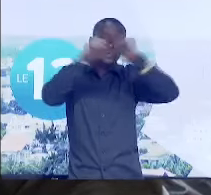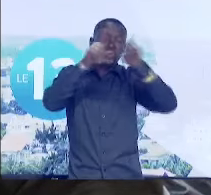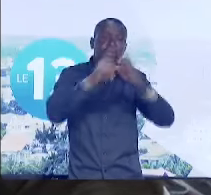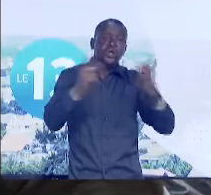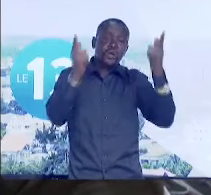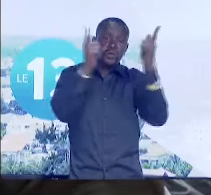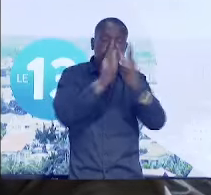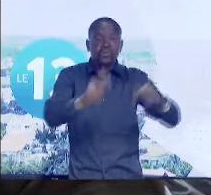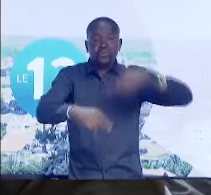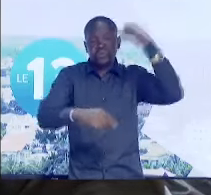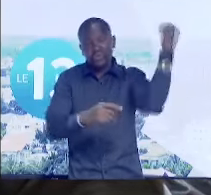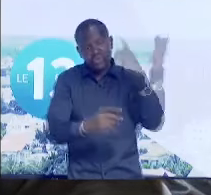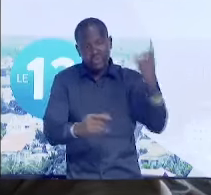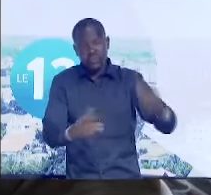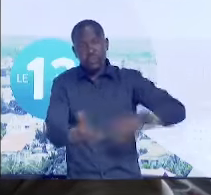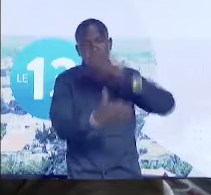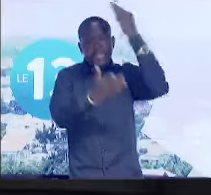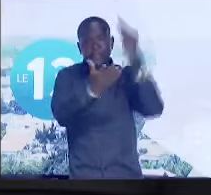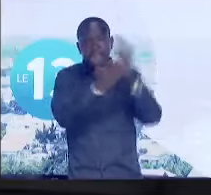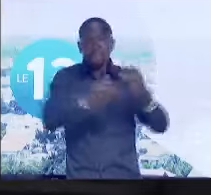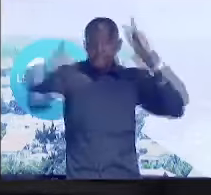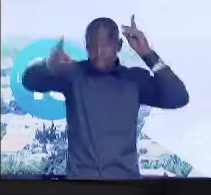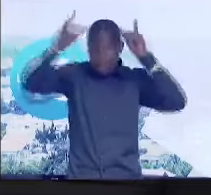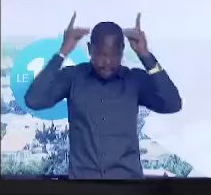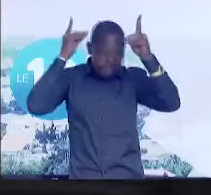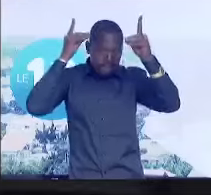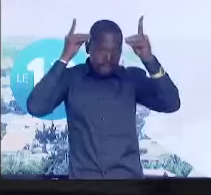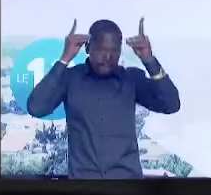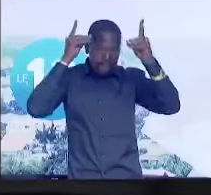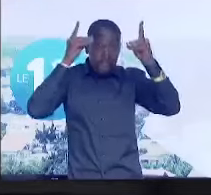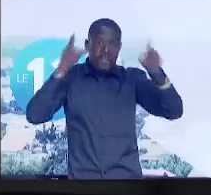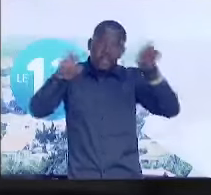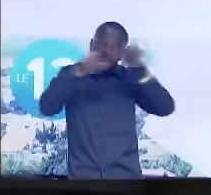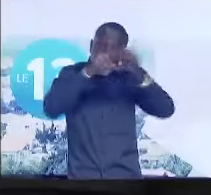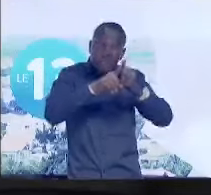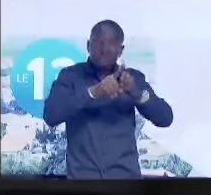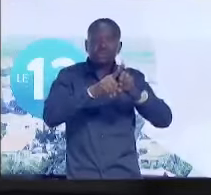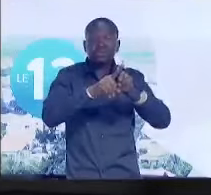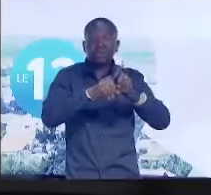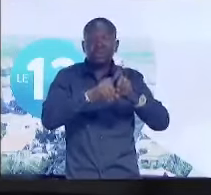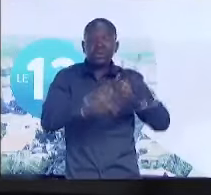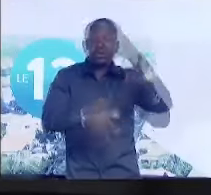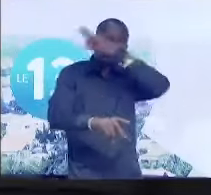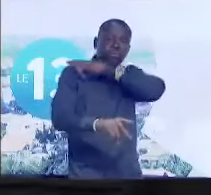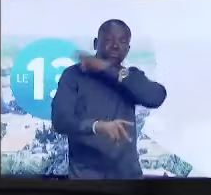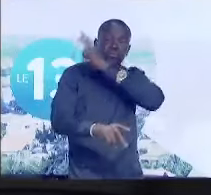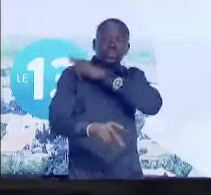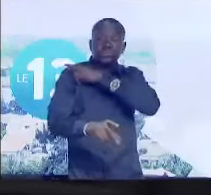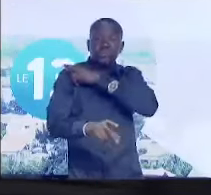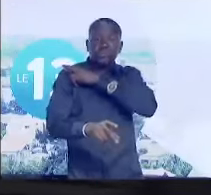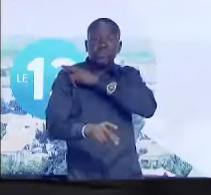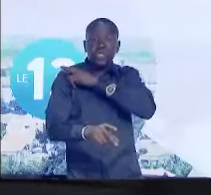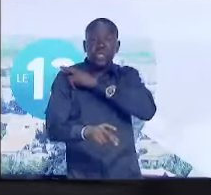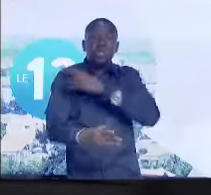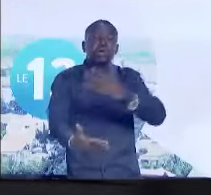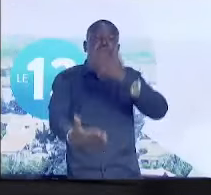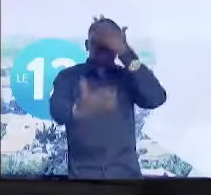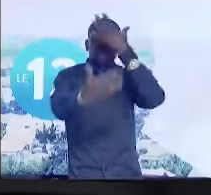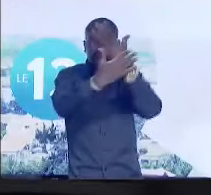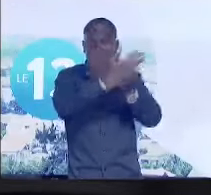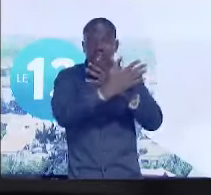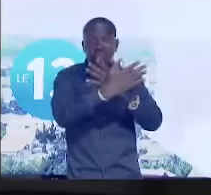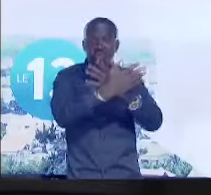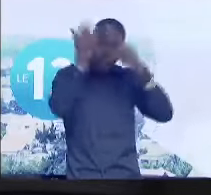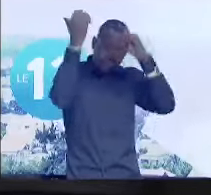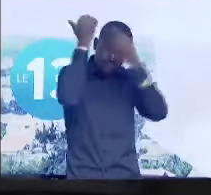au quotidien par les administrations douanières. Il y a aussi la responsabilité pénale des contrevenants